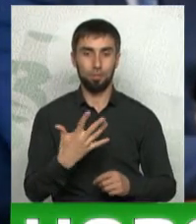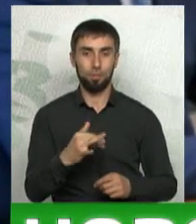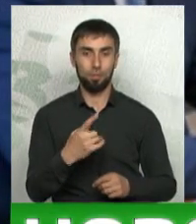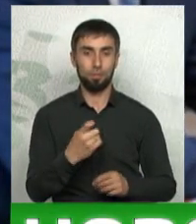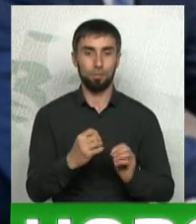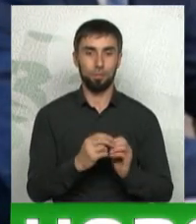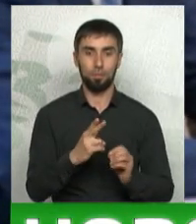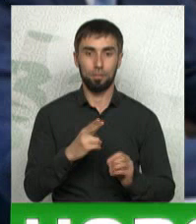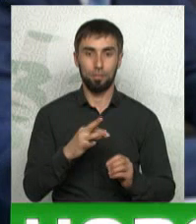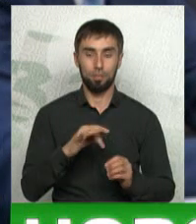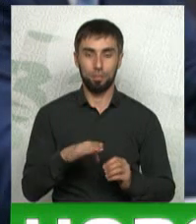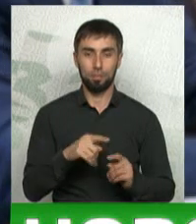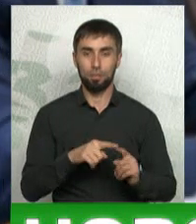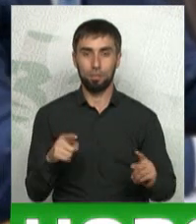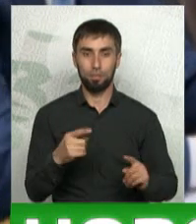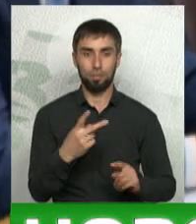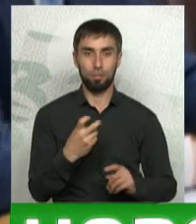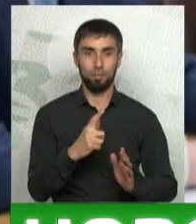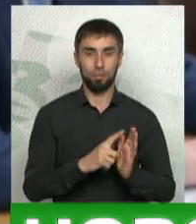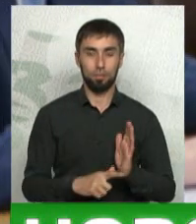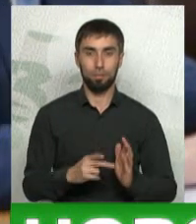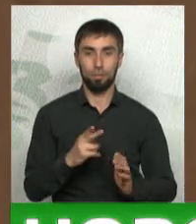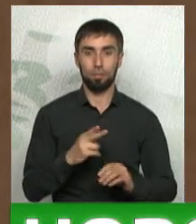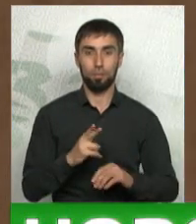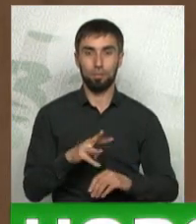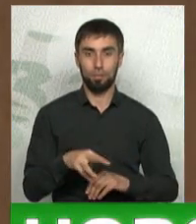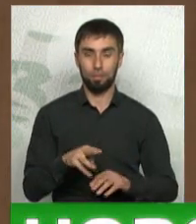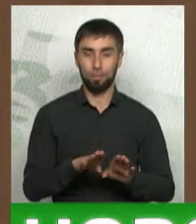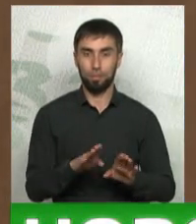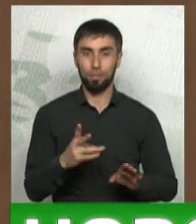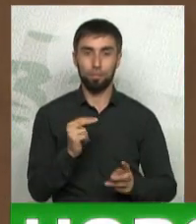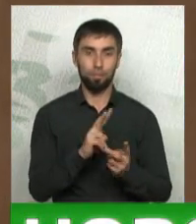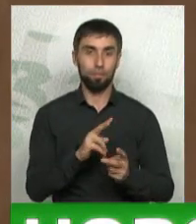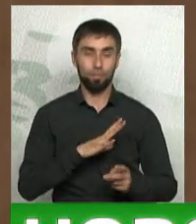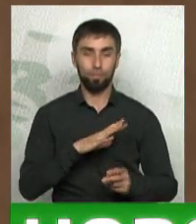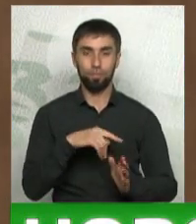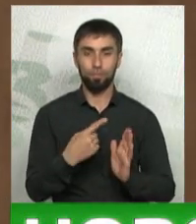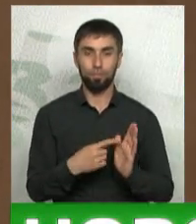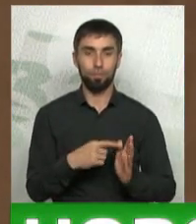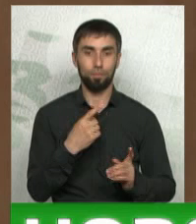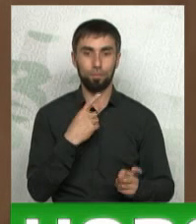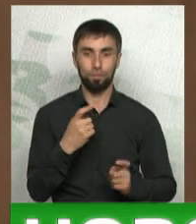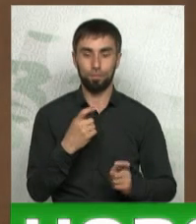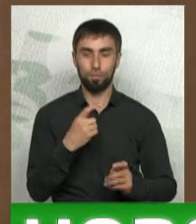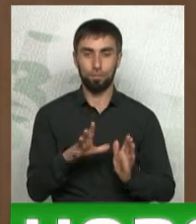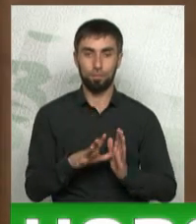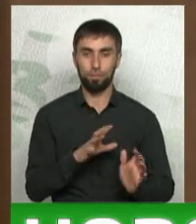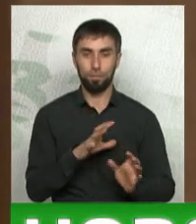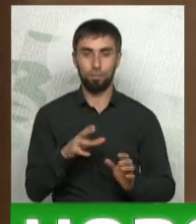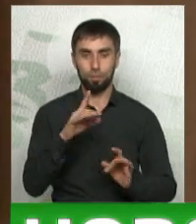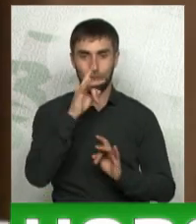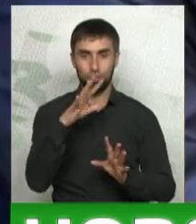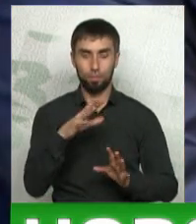и 110 кВт суммарно протяженностью более 270 км. Также на встрече были затронуты вопросы надежного электроснабжения